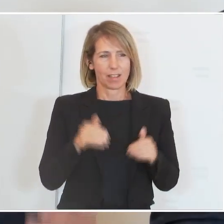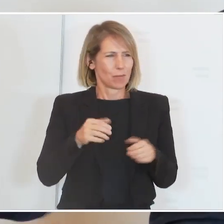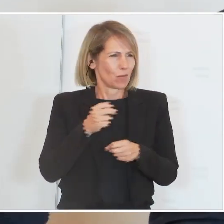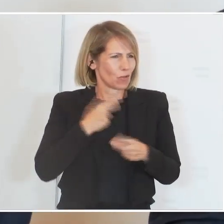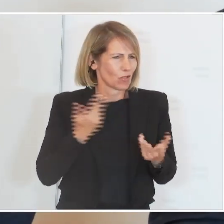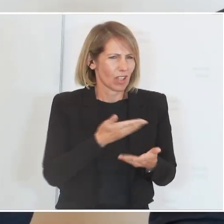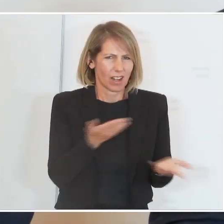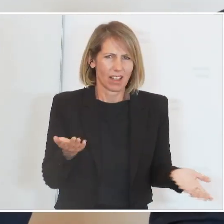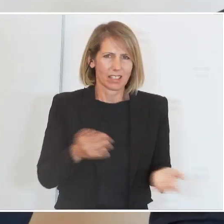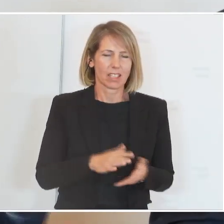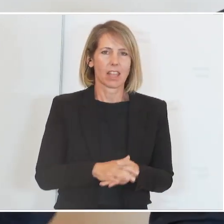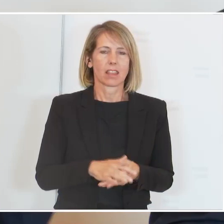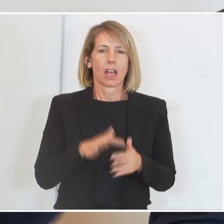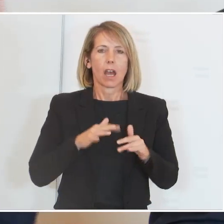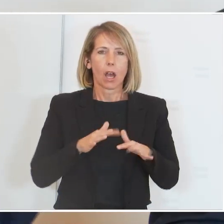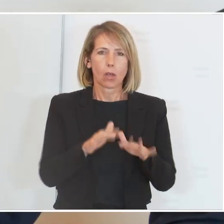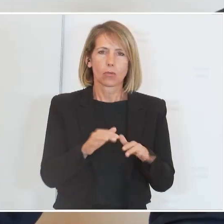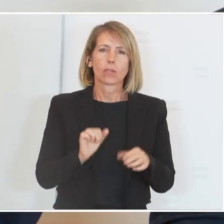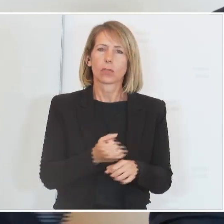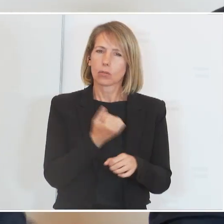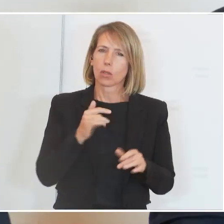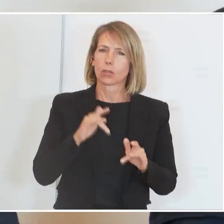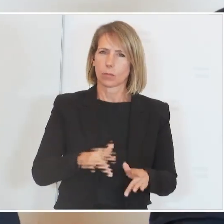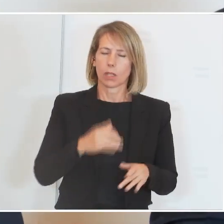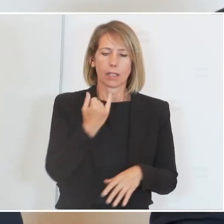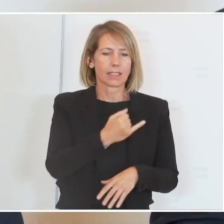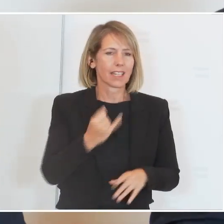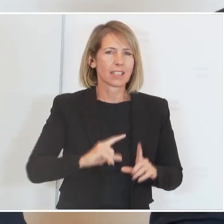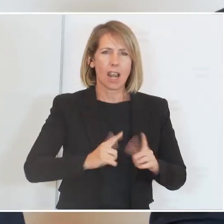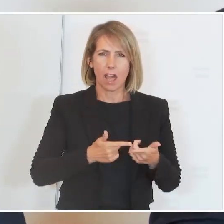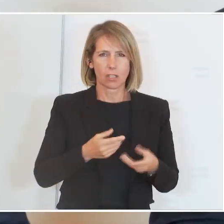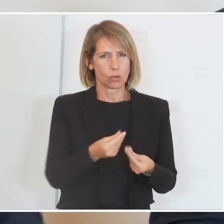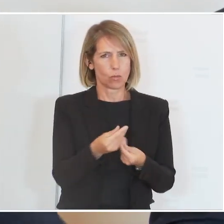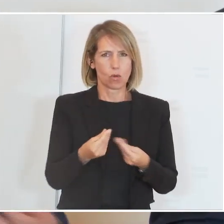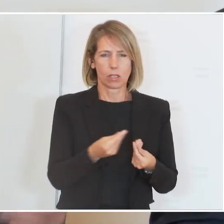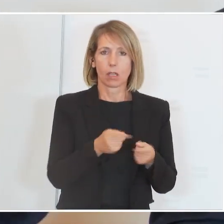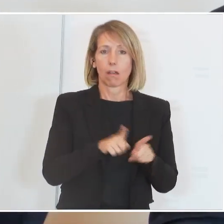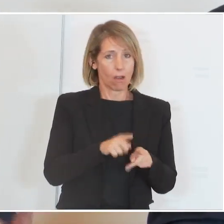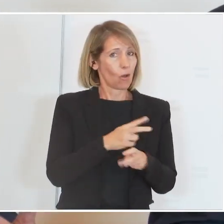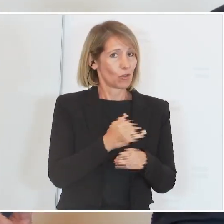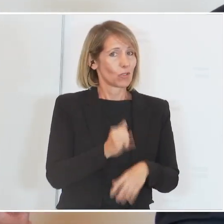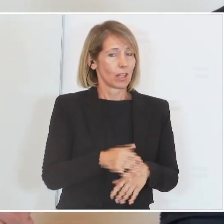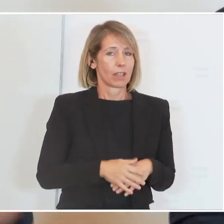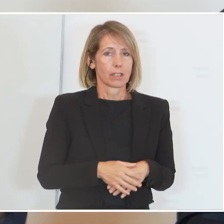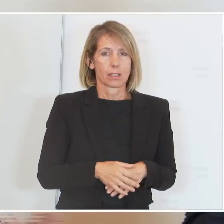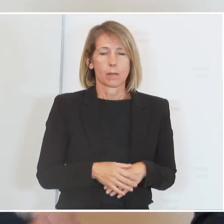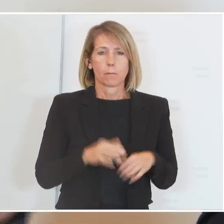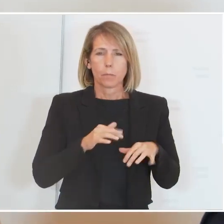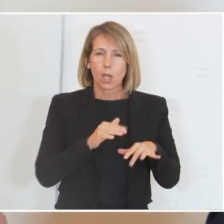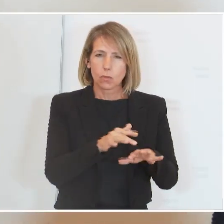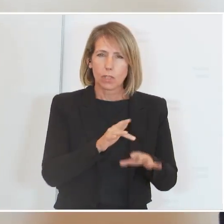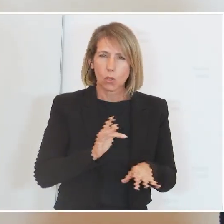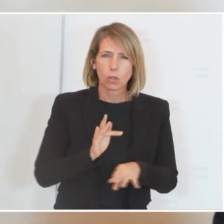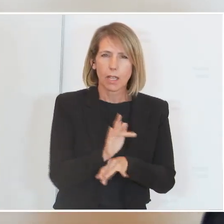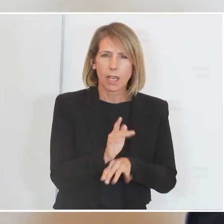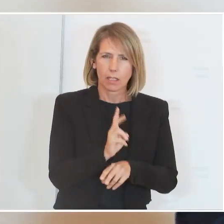Die Auswirkungen sind aber trotzdem genau in jedem Land, auch bei uns in Österreich. Und gegen die Auswirkungen, da kann man